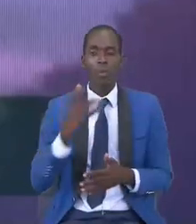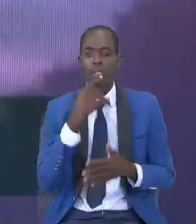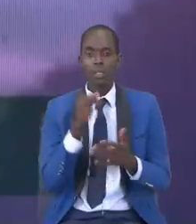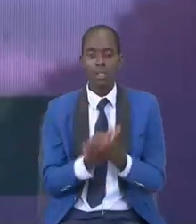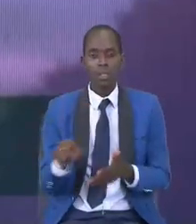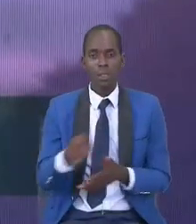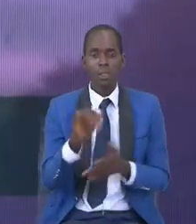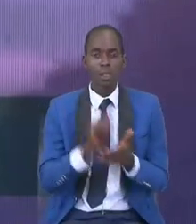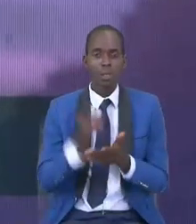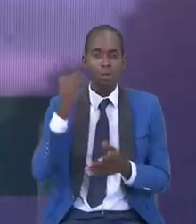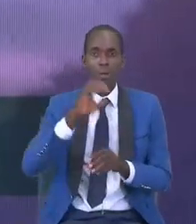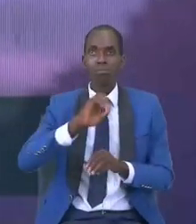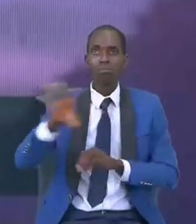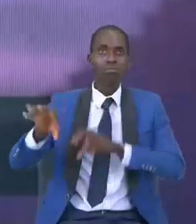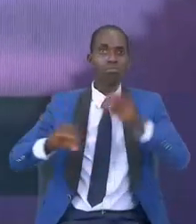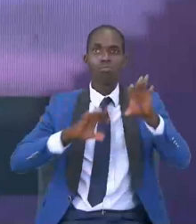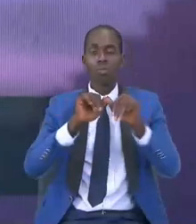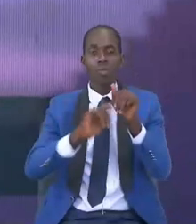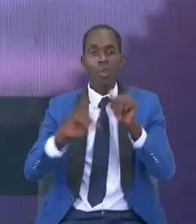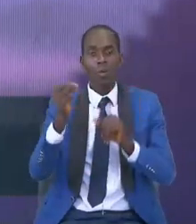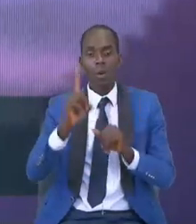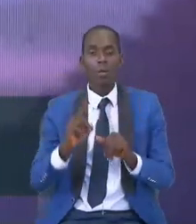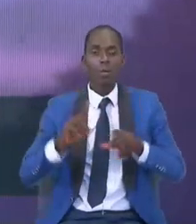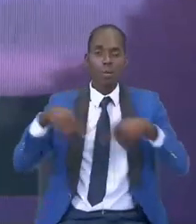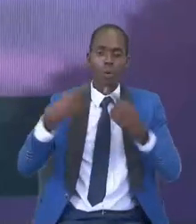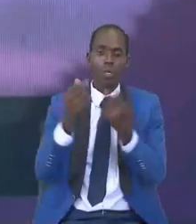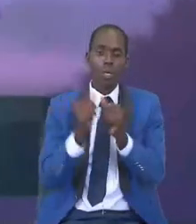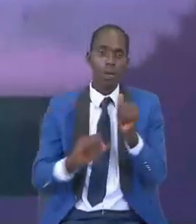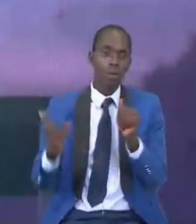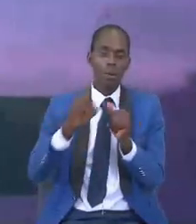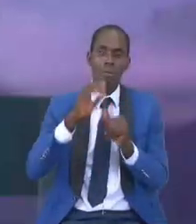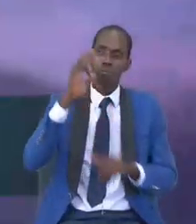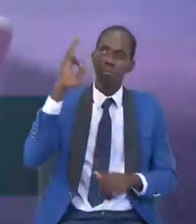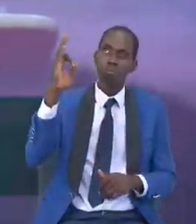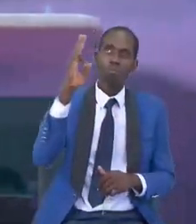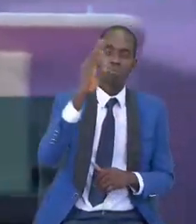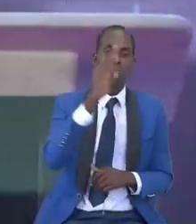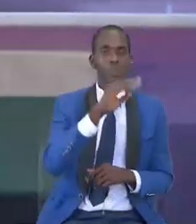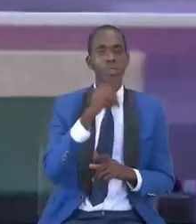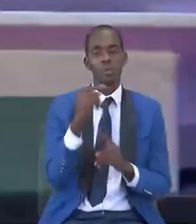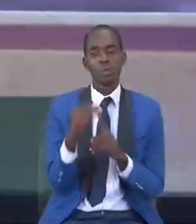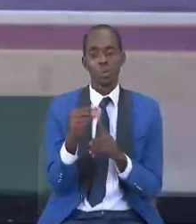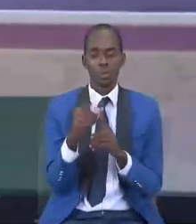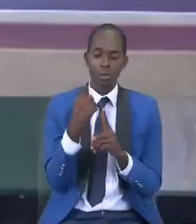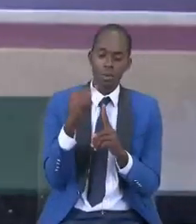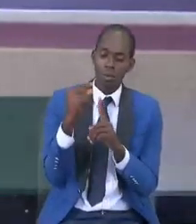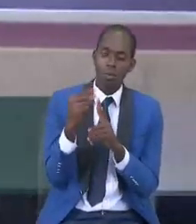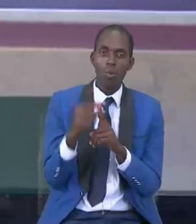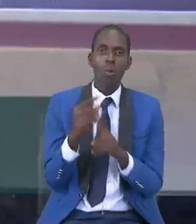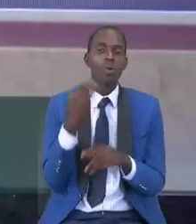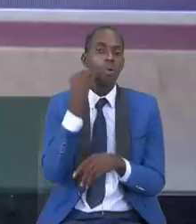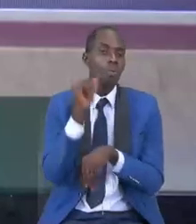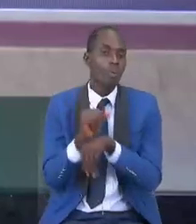verset 4. Actes 8, 4. Dire, ceux qui avaient été dispersés allaient de lieu en lieu prêchant la